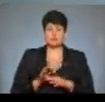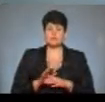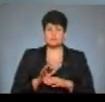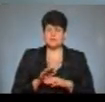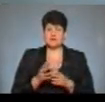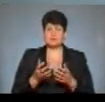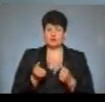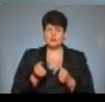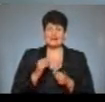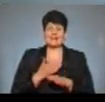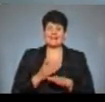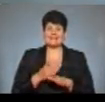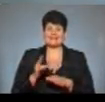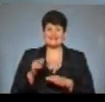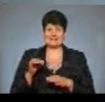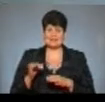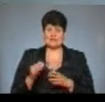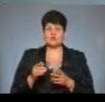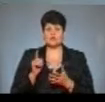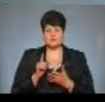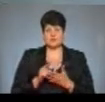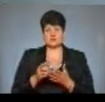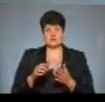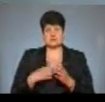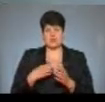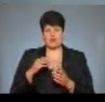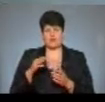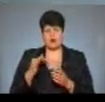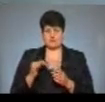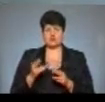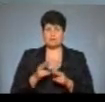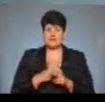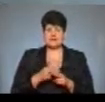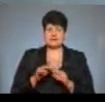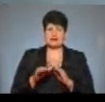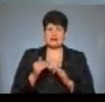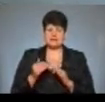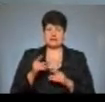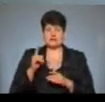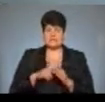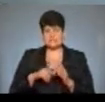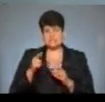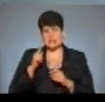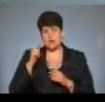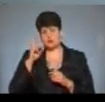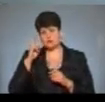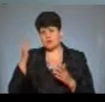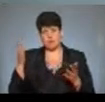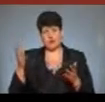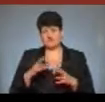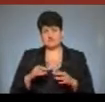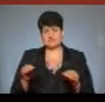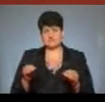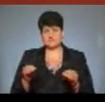ті, що беруть кредити, зобов'язані страхувати, ті, що без кредитів живуть, надіються на Господа Бога, будемо казати їм все.